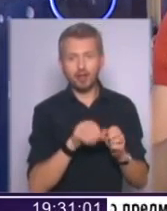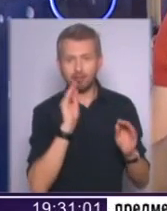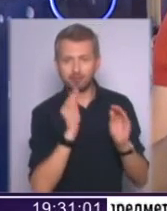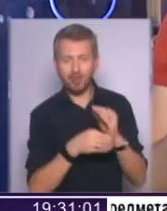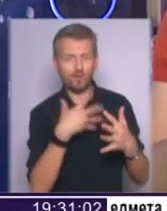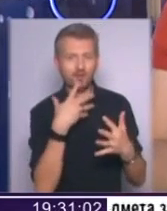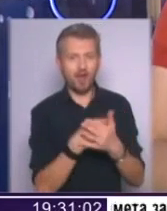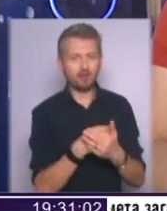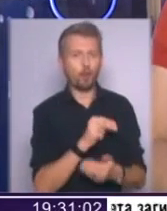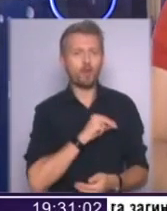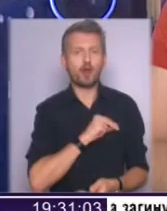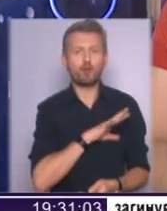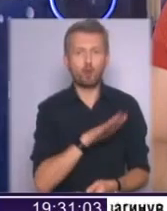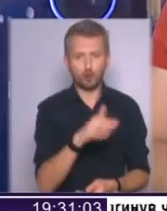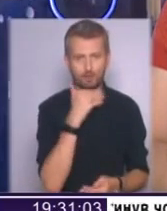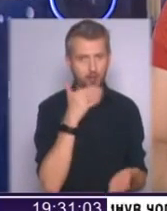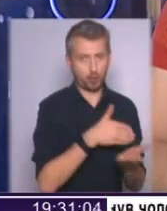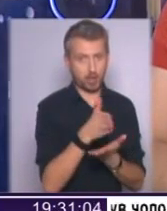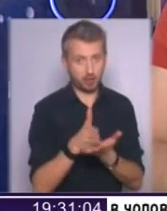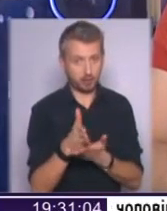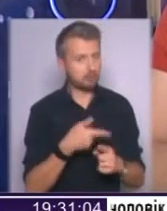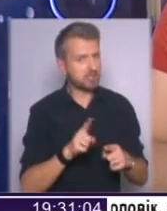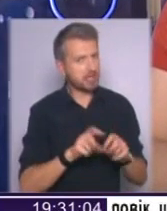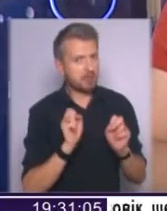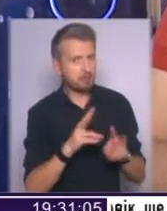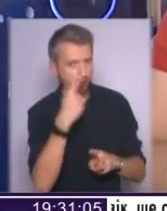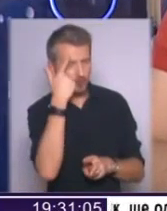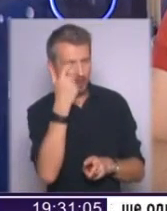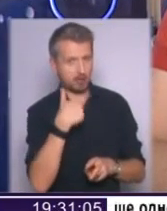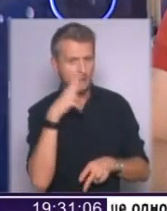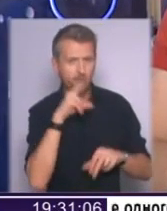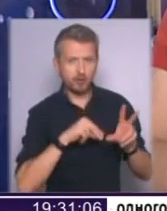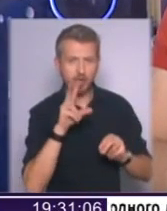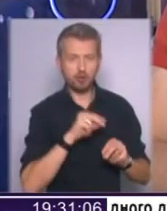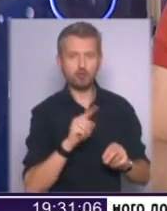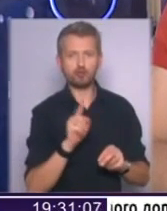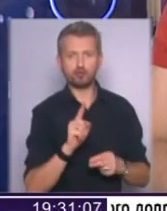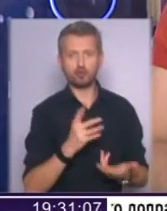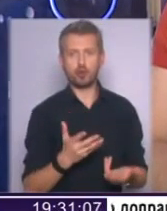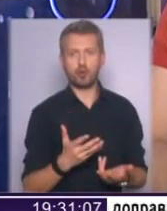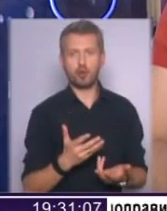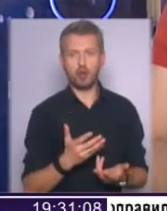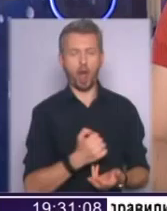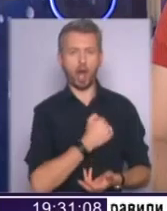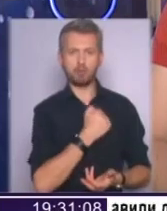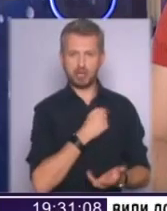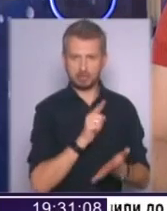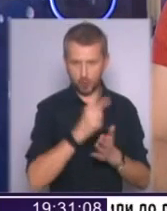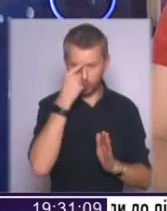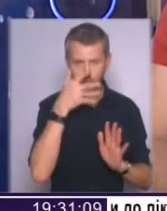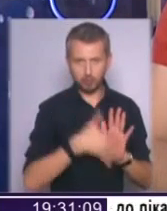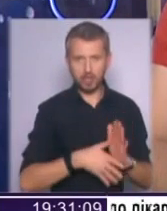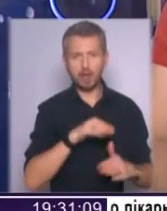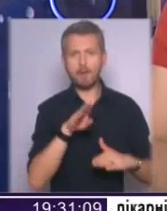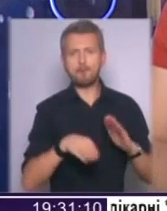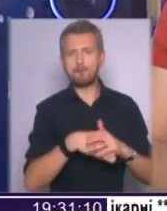власну не роботу багатьох ланок. Оце дуже небезпечний сигнал. Тобто я вважаю, що незважаючи на всі небезпеки, все ж таки армійці мають розуміти, що